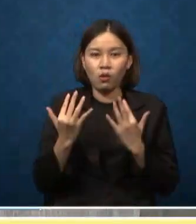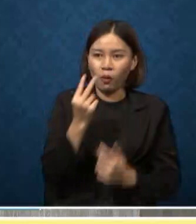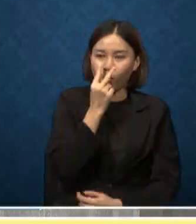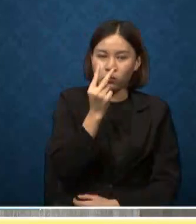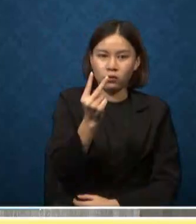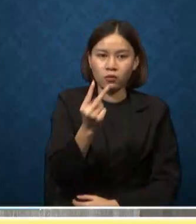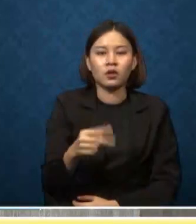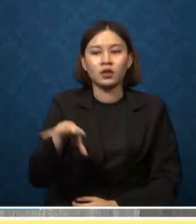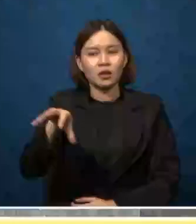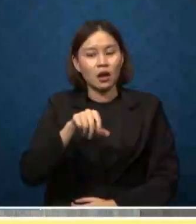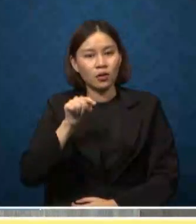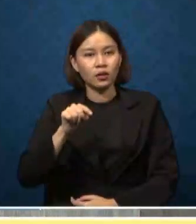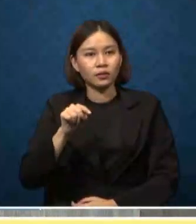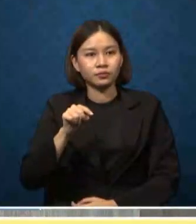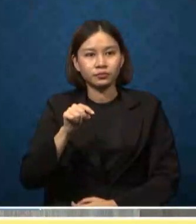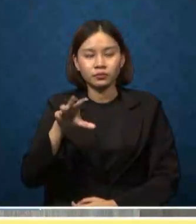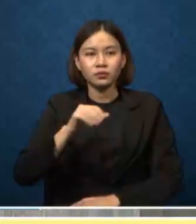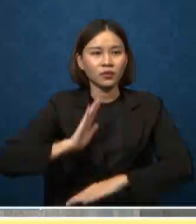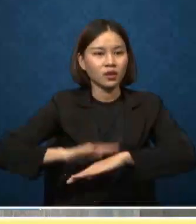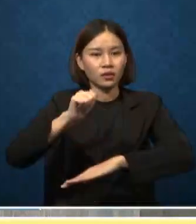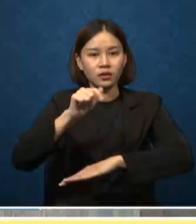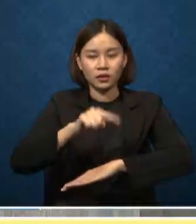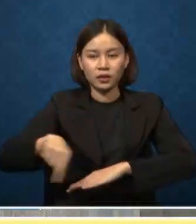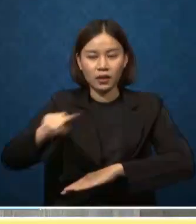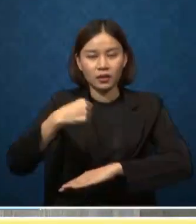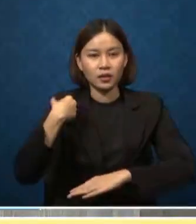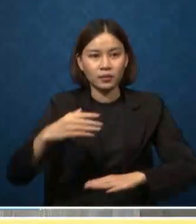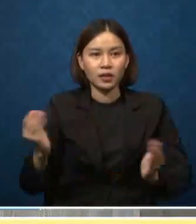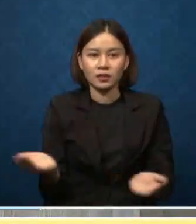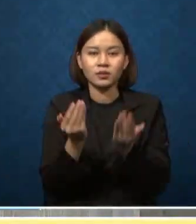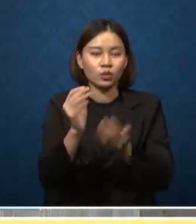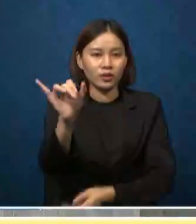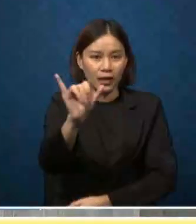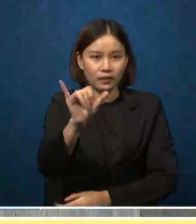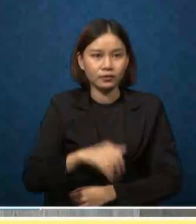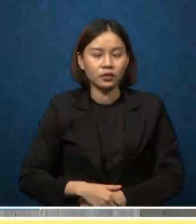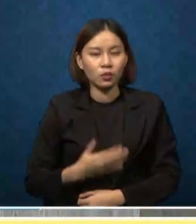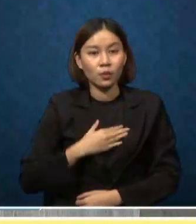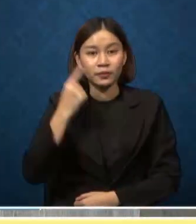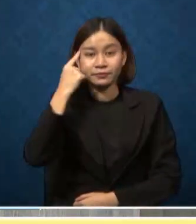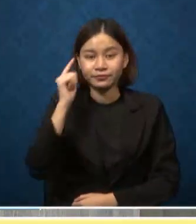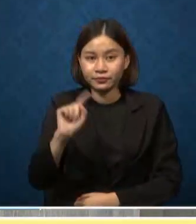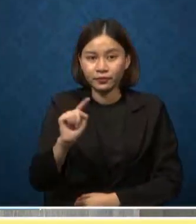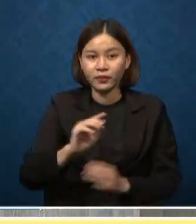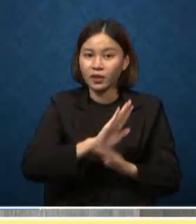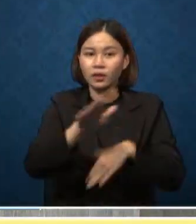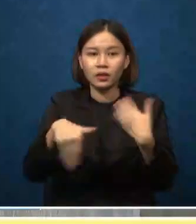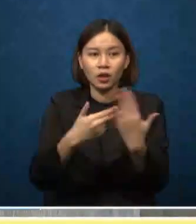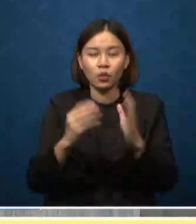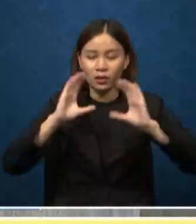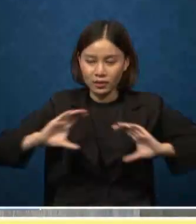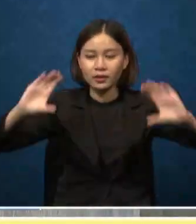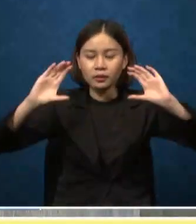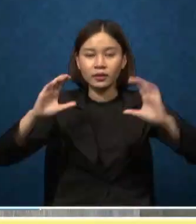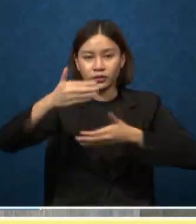ไม่ได้เอาหยิบยกเรื่องที่มีศักยภาพเหล่านี้ขึ้นมานะครับผมคิดว่าเรื่องเหล่านี้ครับภาครัฐต้อง